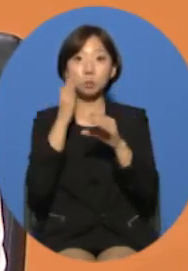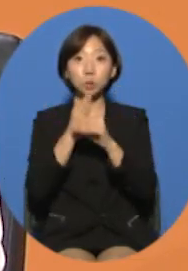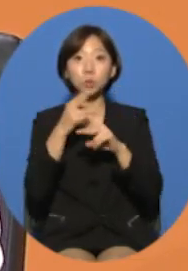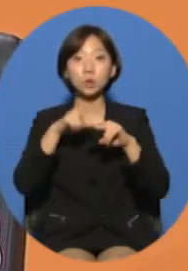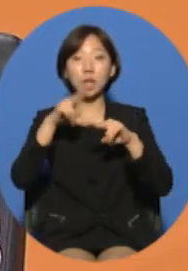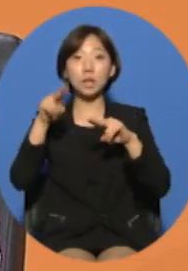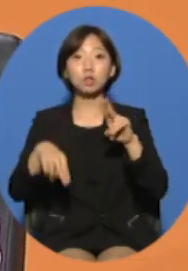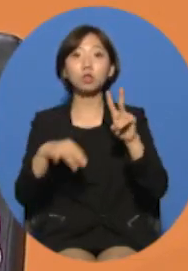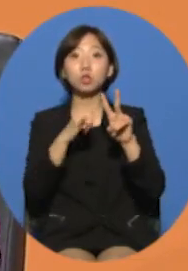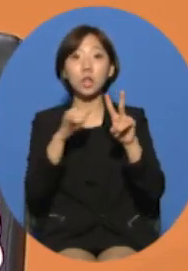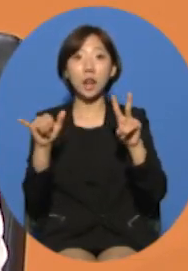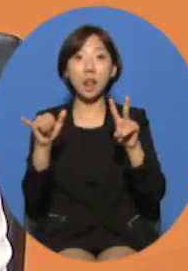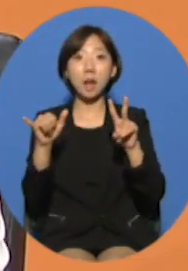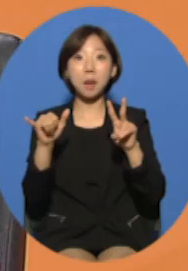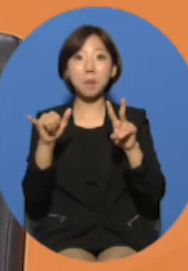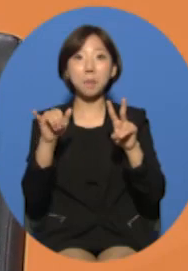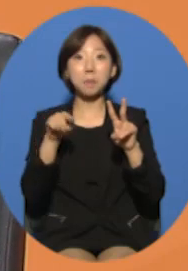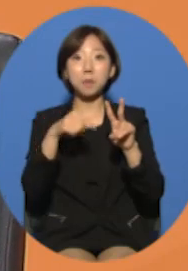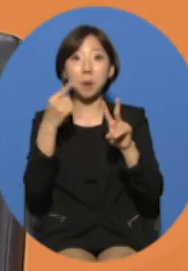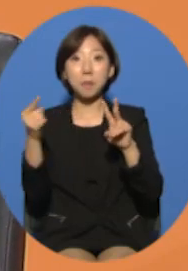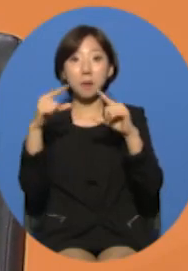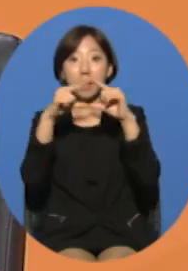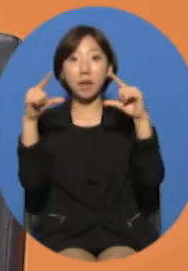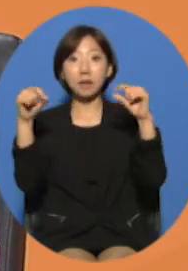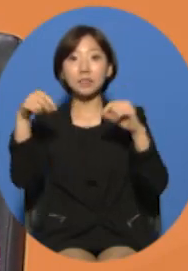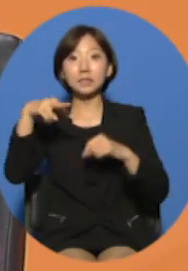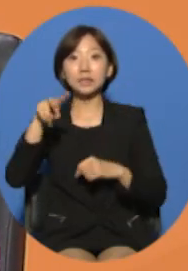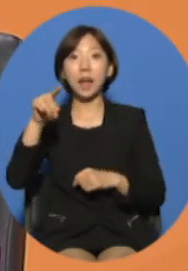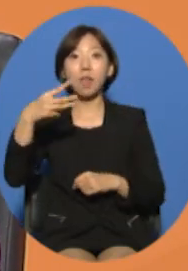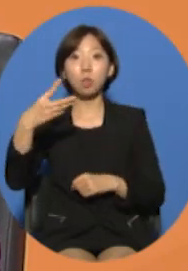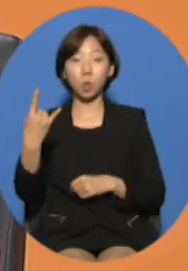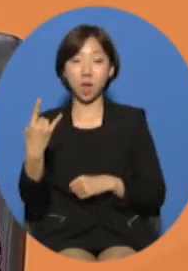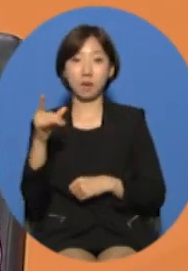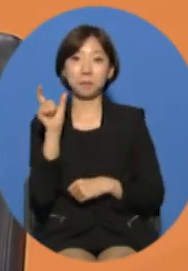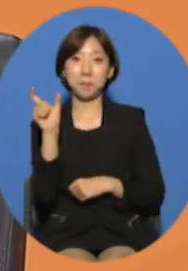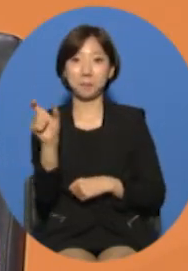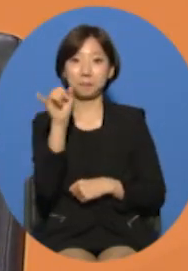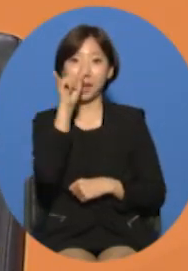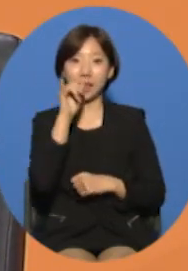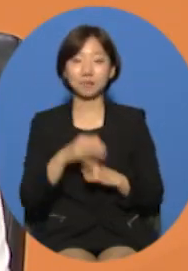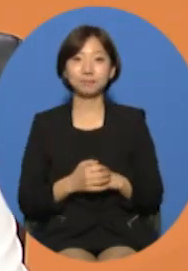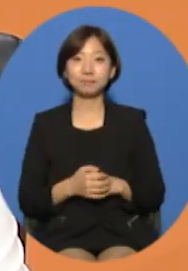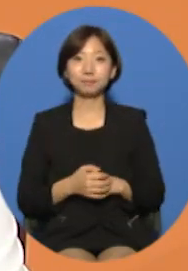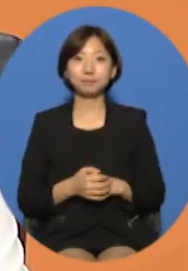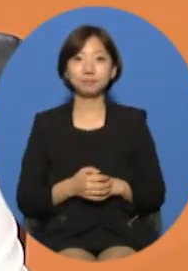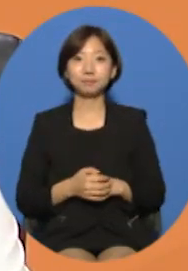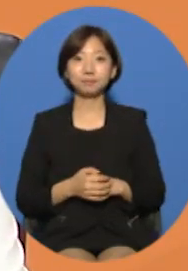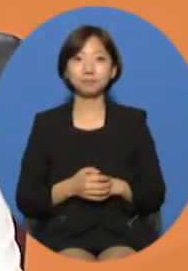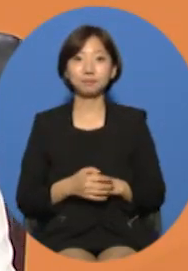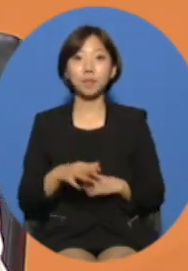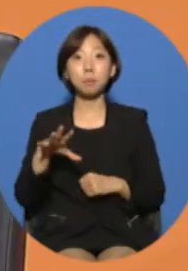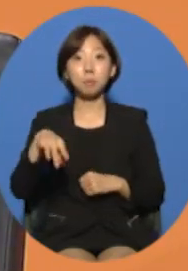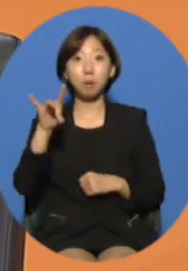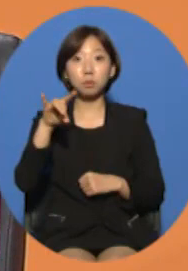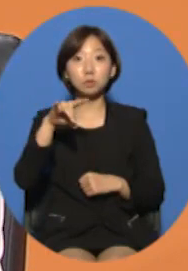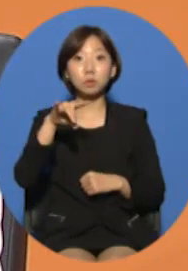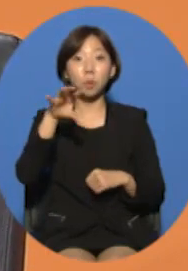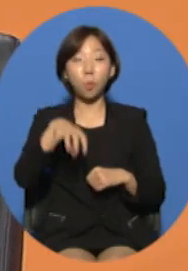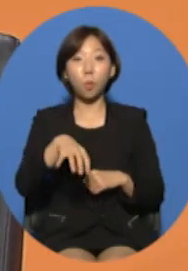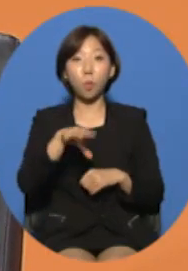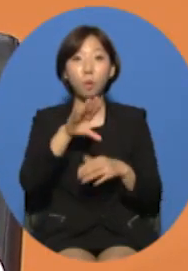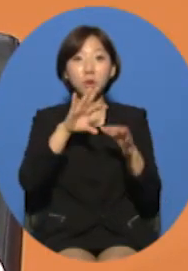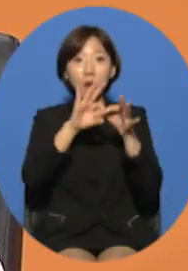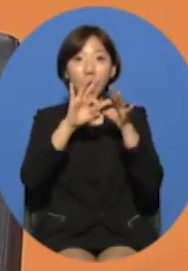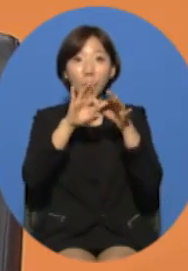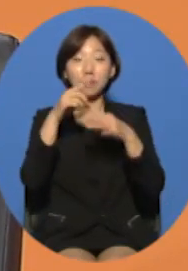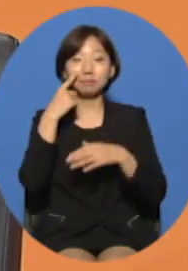사퇴한 2명의 후보 이름 옆에 기표란에는 사퇴라고 이렇게 표시가 되어 있습니다. 네, 일단은 현장을 먼저 좀 연결을 해볼까요? 네,